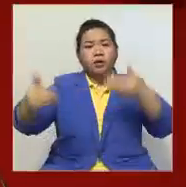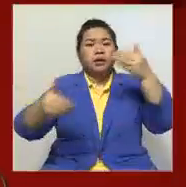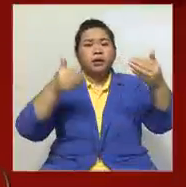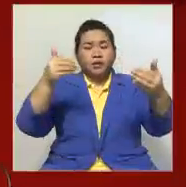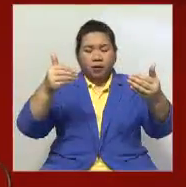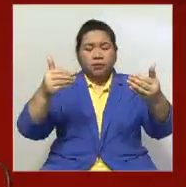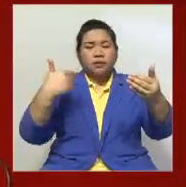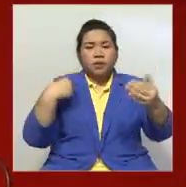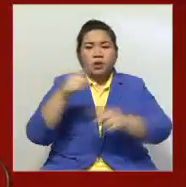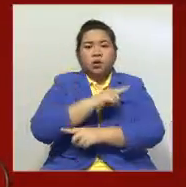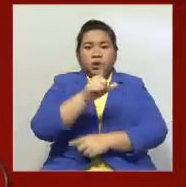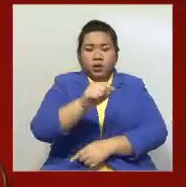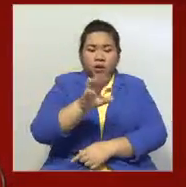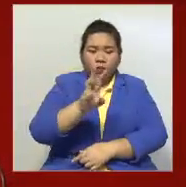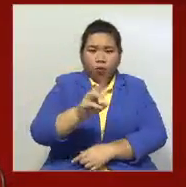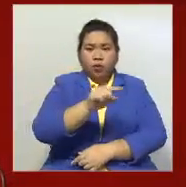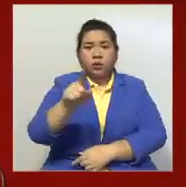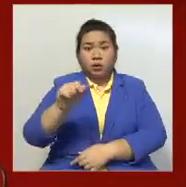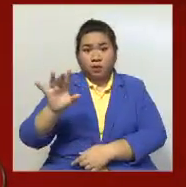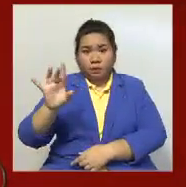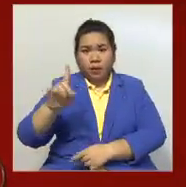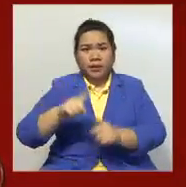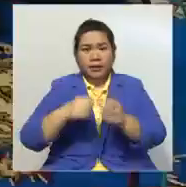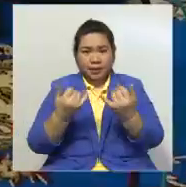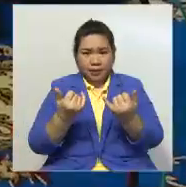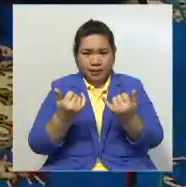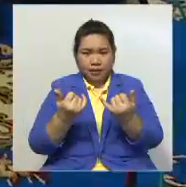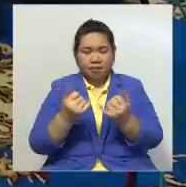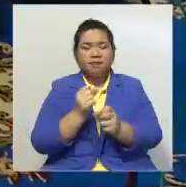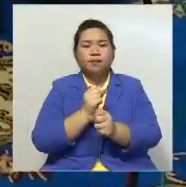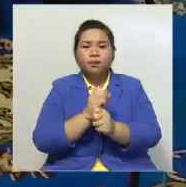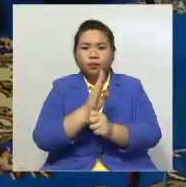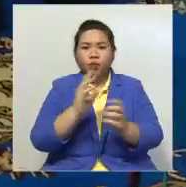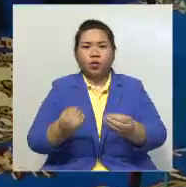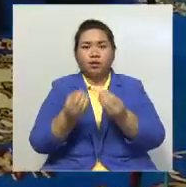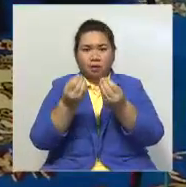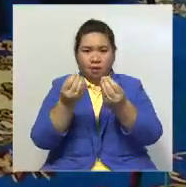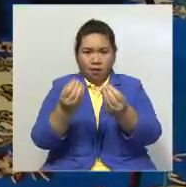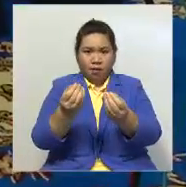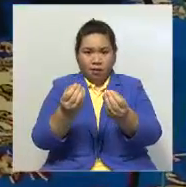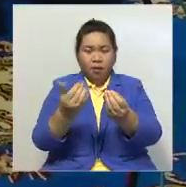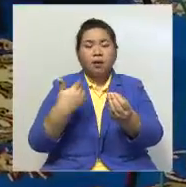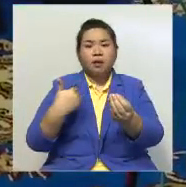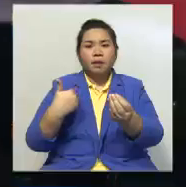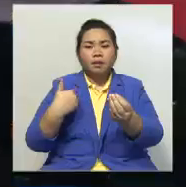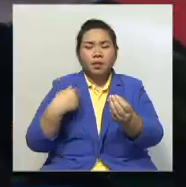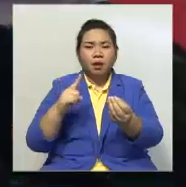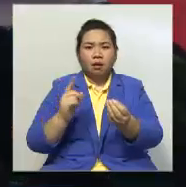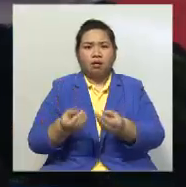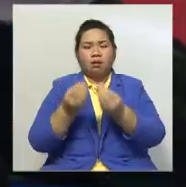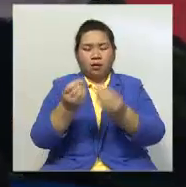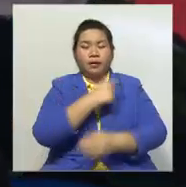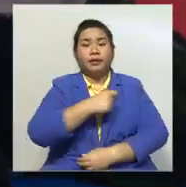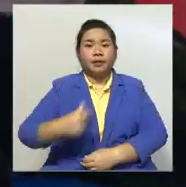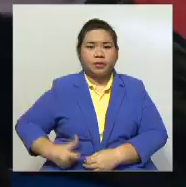ดขึ้นระหว่างวันที่26ถึง28กรกฎาคมนี้เพื่อน้อมถวายเป็นพุทธบูชาถวายเป็นพระราชกุศลแด่สม